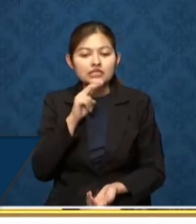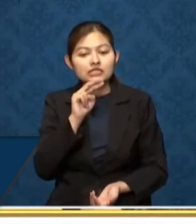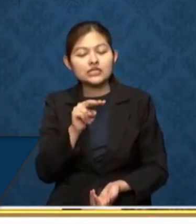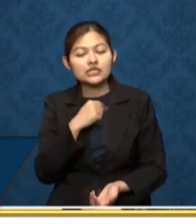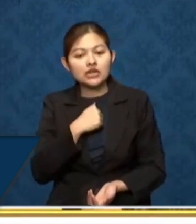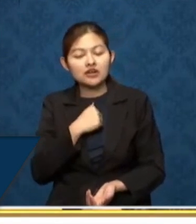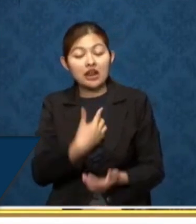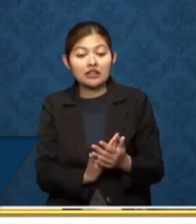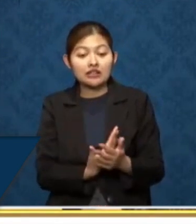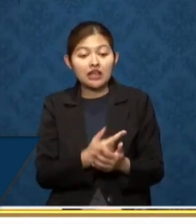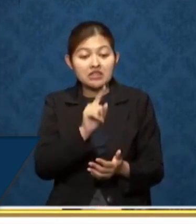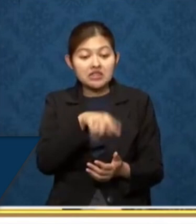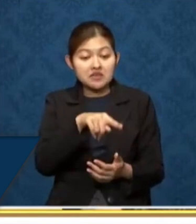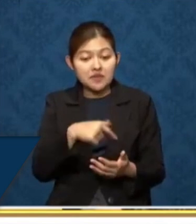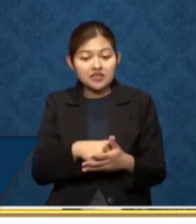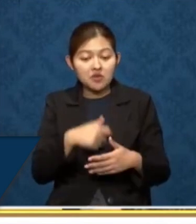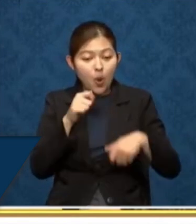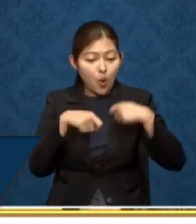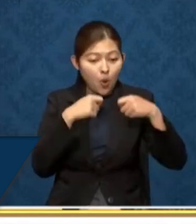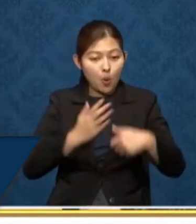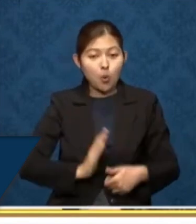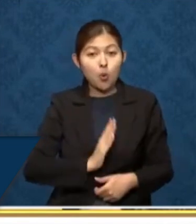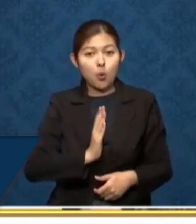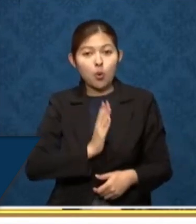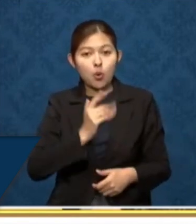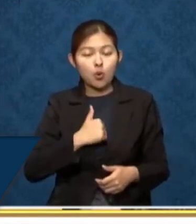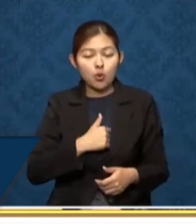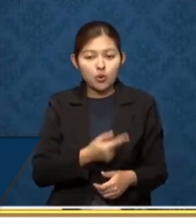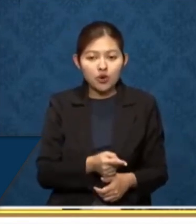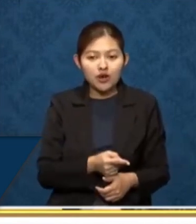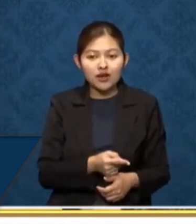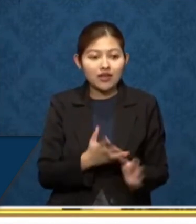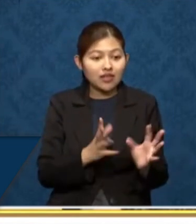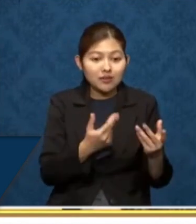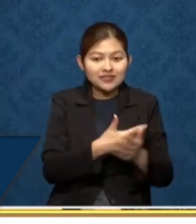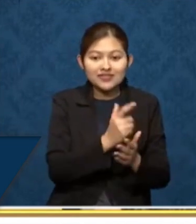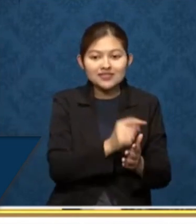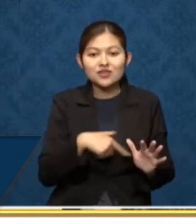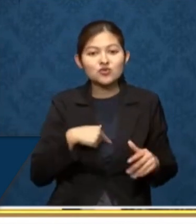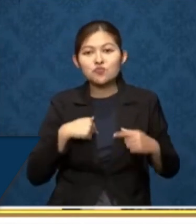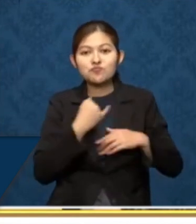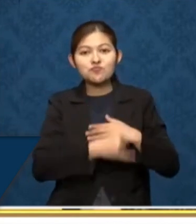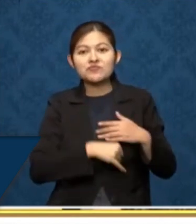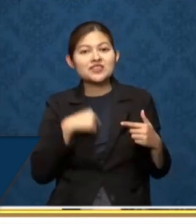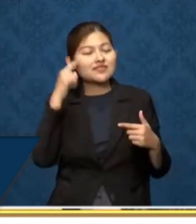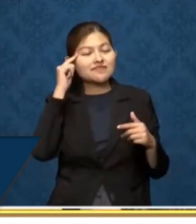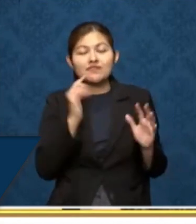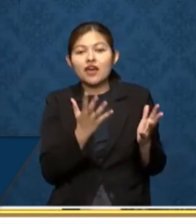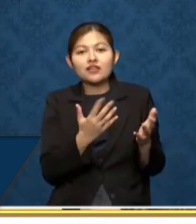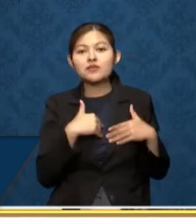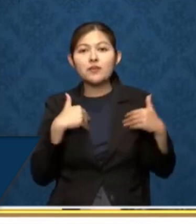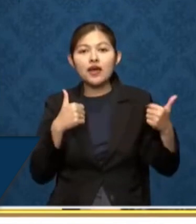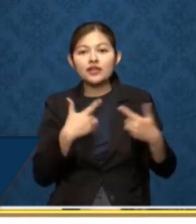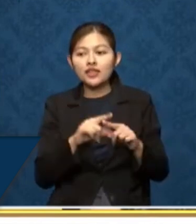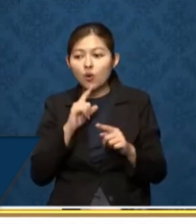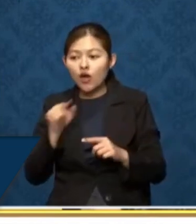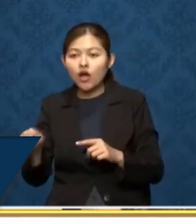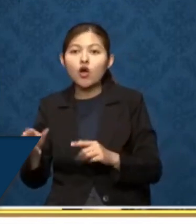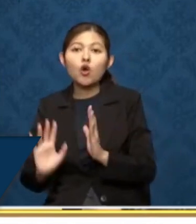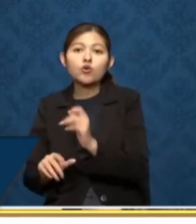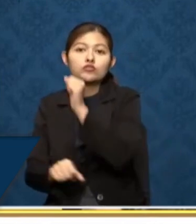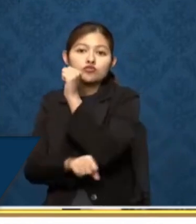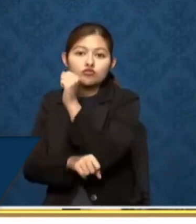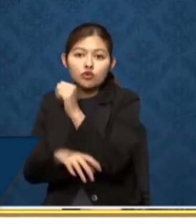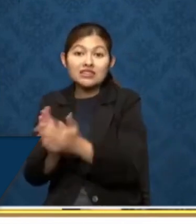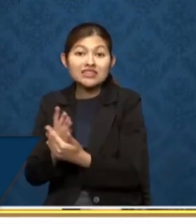1,000 บาทของเราในการกินข้าวมื้อดีๆหายไปแล้วค่ะใน1มื้อแต่ว่า 1,000 บาทของเขาเนี่ยสามารถทำให้เขาอยู่ให้เขากินได้ทั้